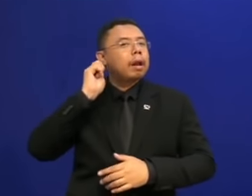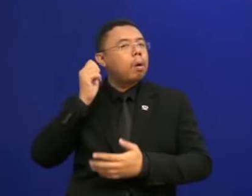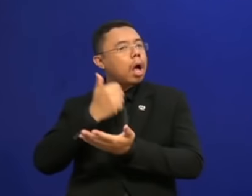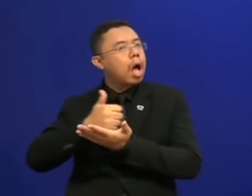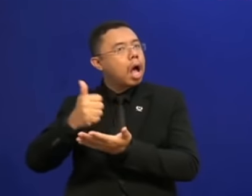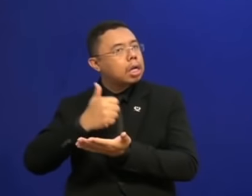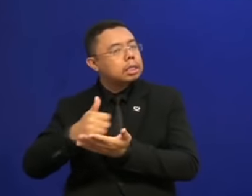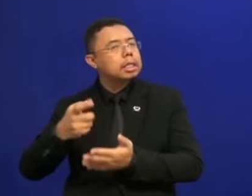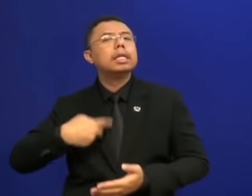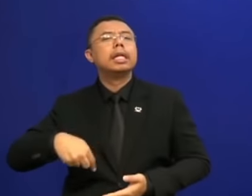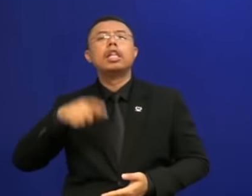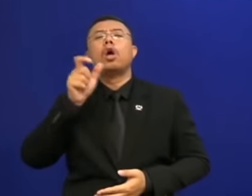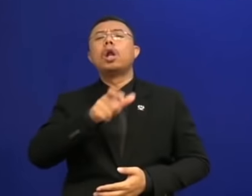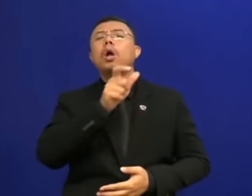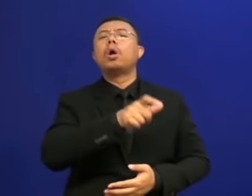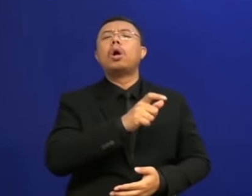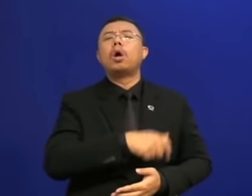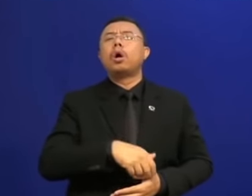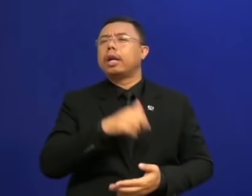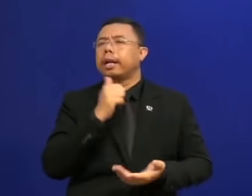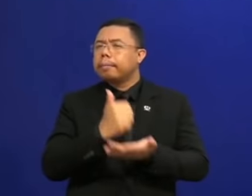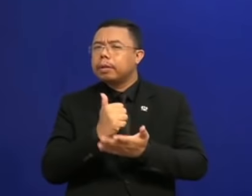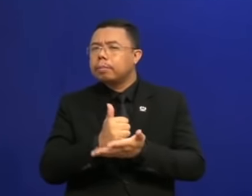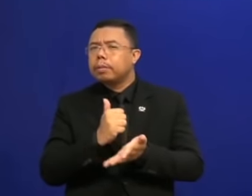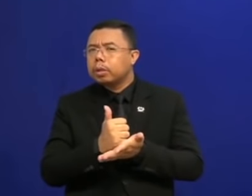suci. Kita orang-orang yang memang